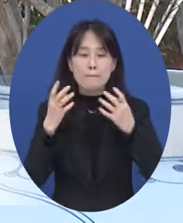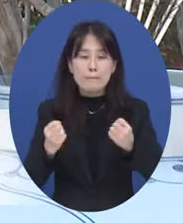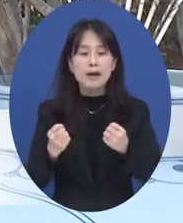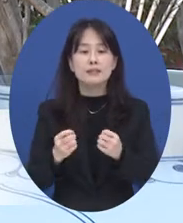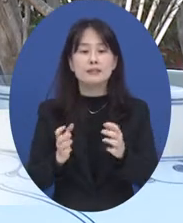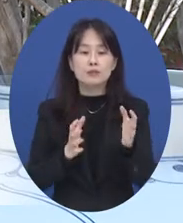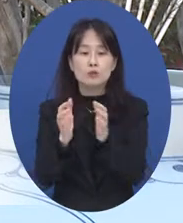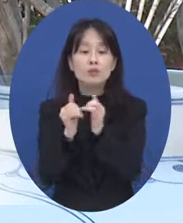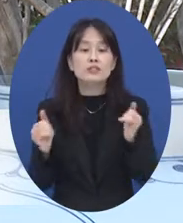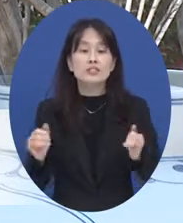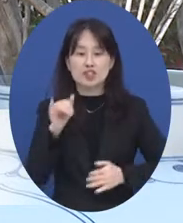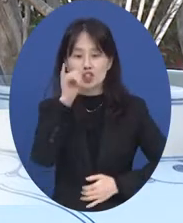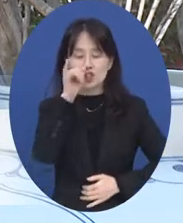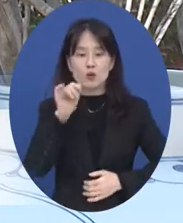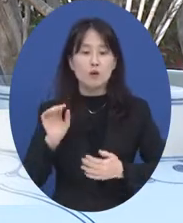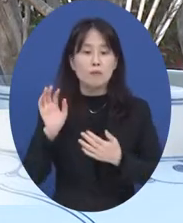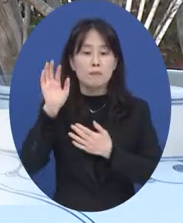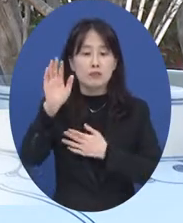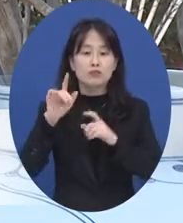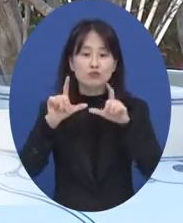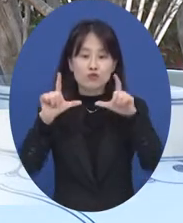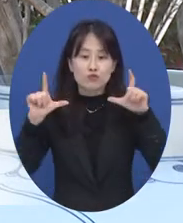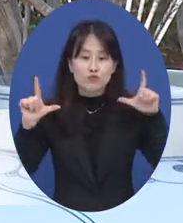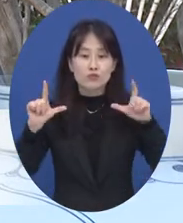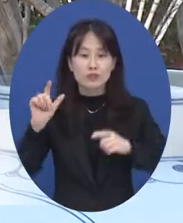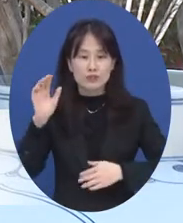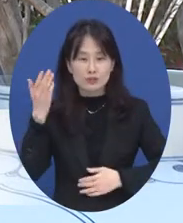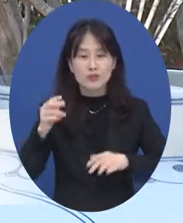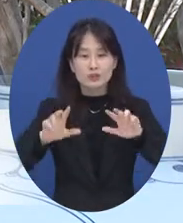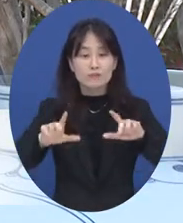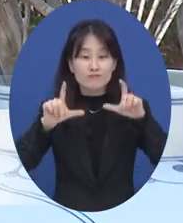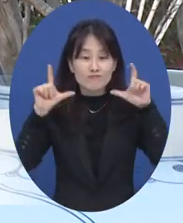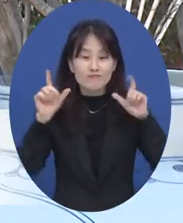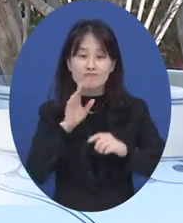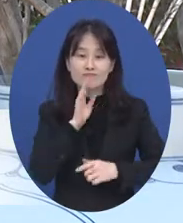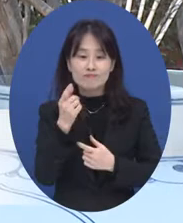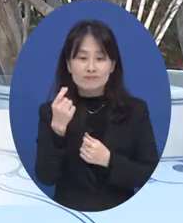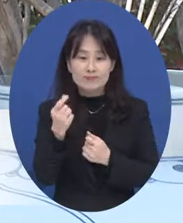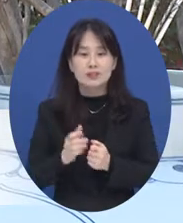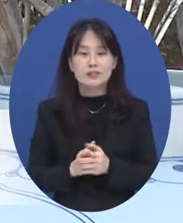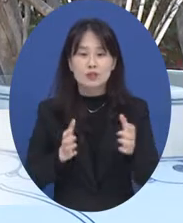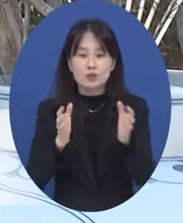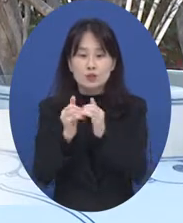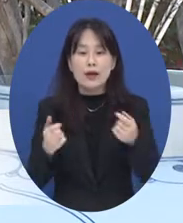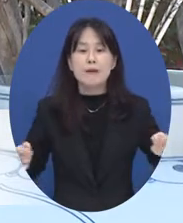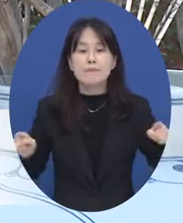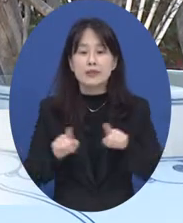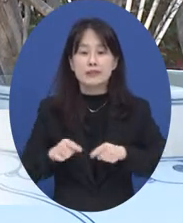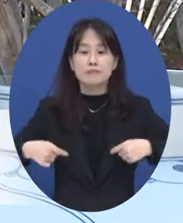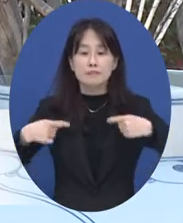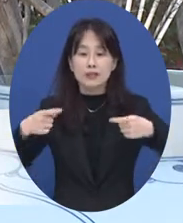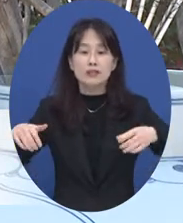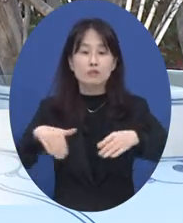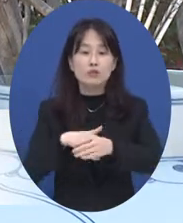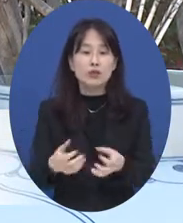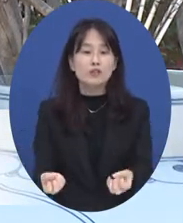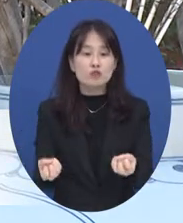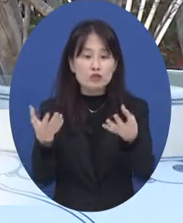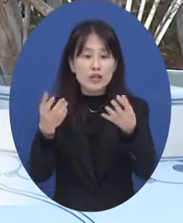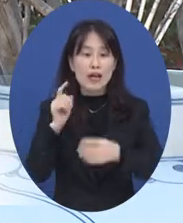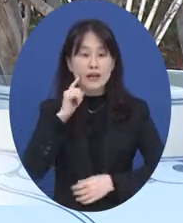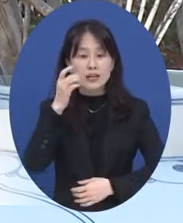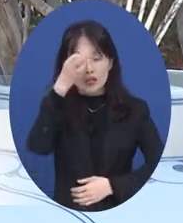있습니다. 이들도 또 미래에 있잖아요. 주인공이 되고 지금도 주인공이니까 이 도예인들이 함께하는 그러한